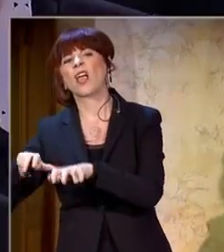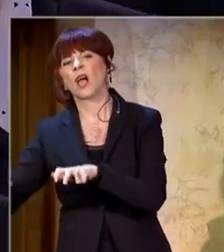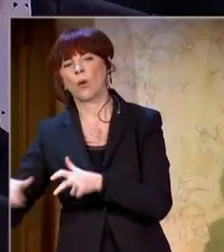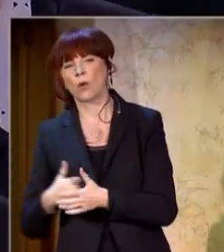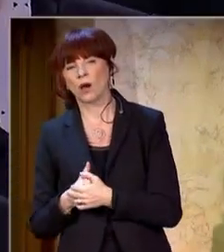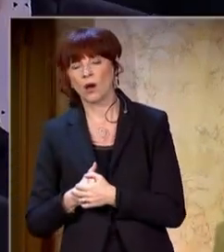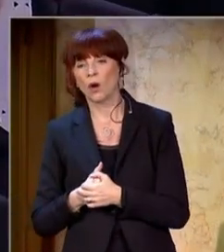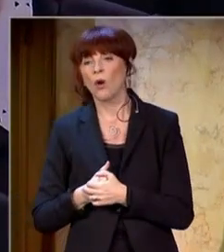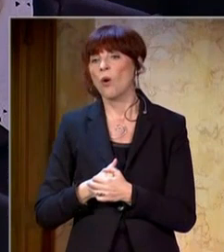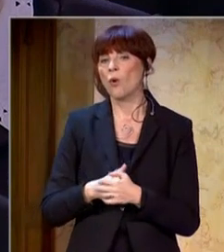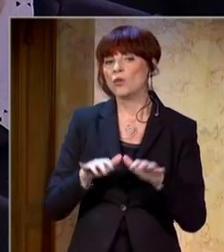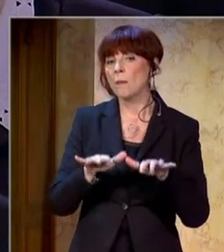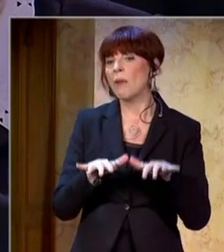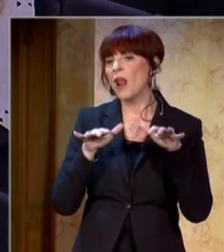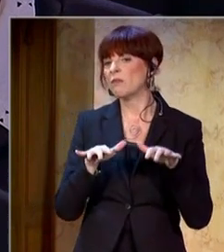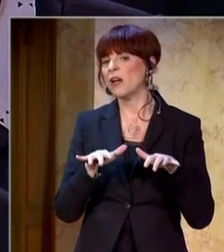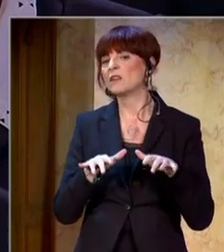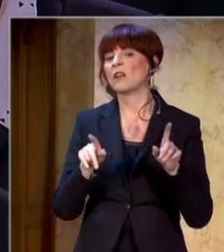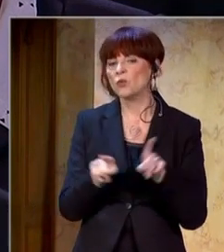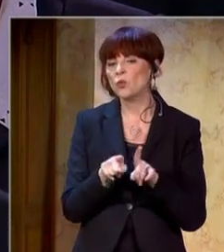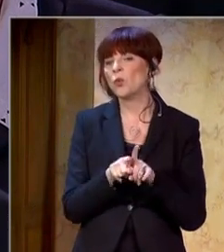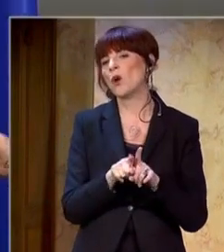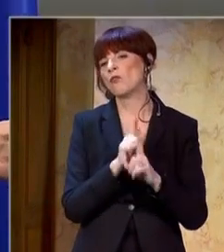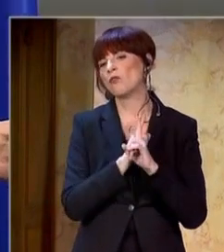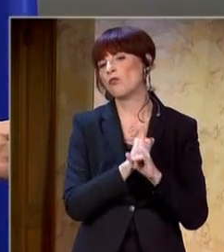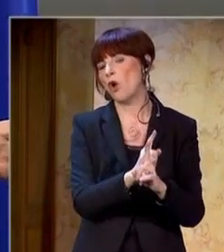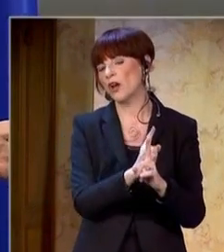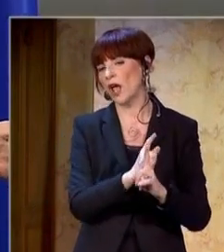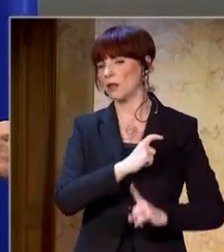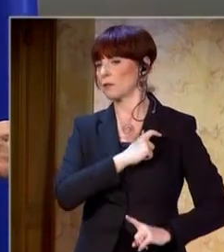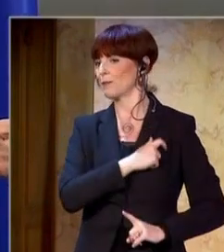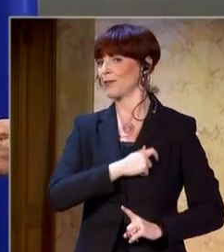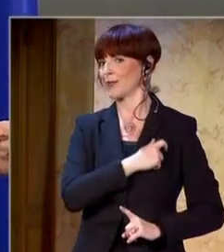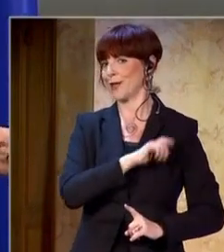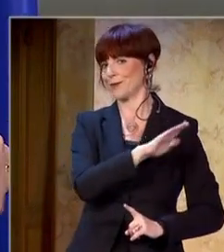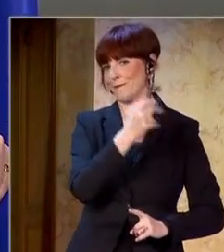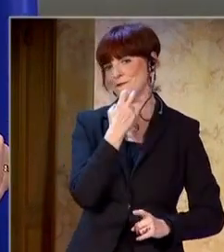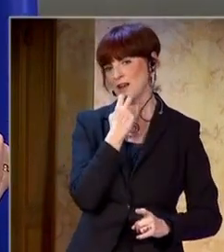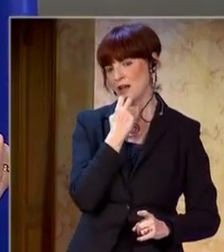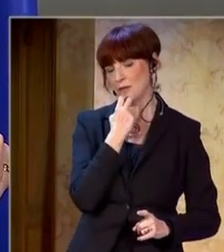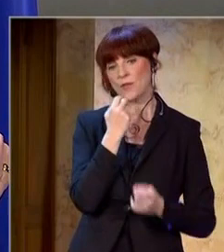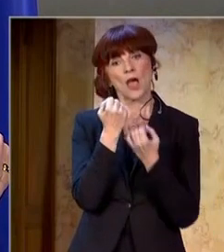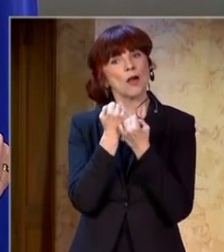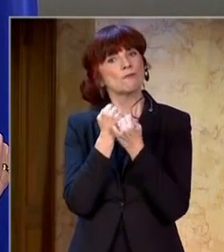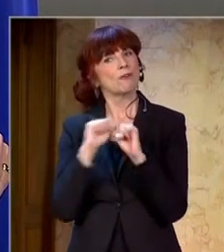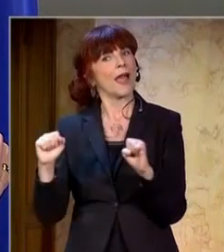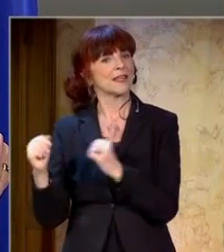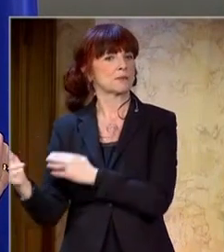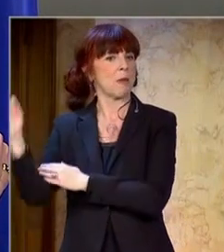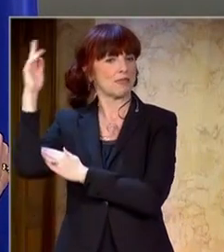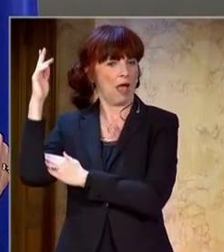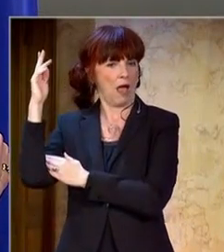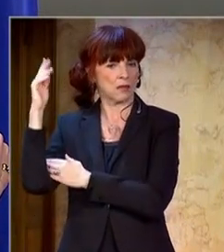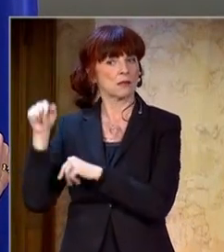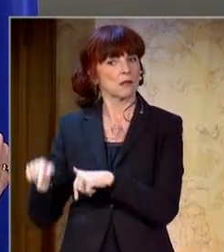nach Parteiräson wieder hier stimmt hier zu. Wo ist das freie Mandat? Das ist eine Errungenschaft und ich möchte das an dieser